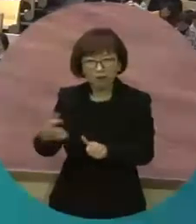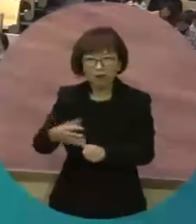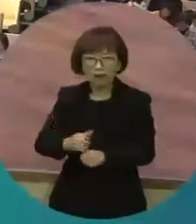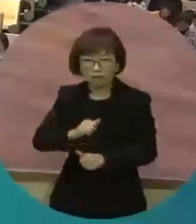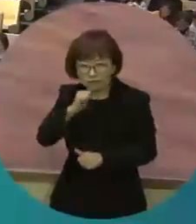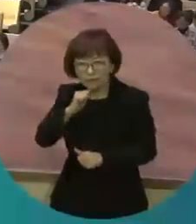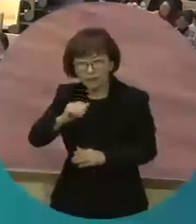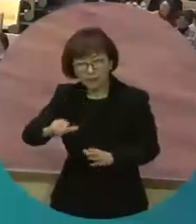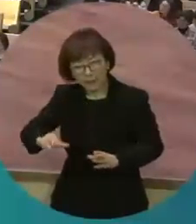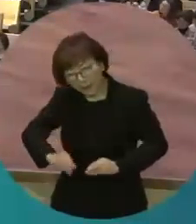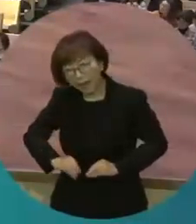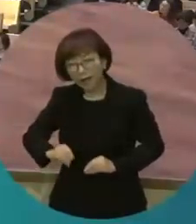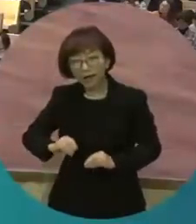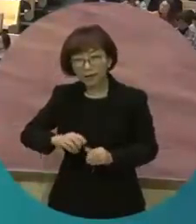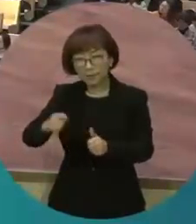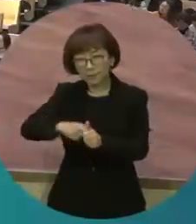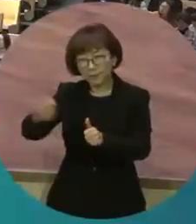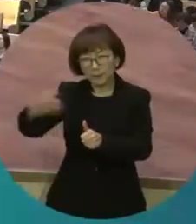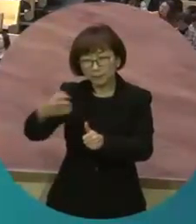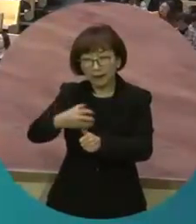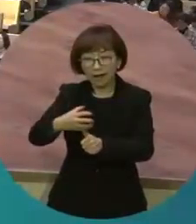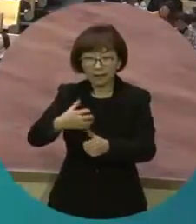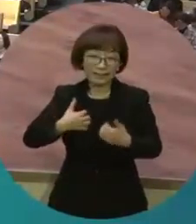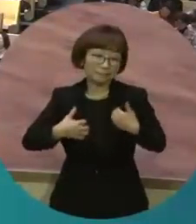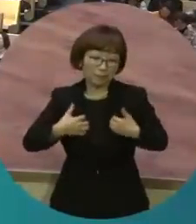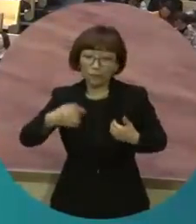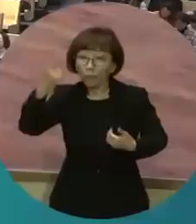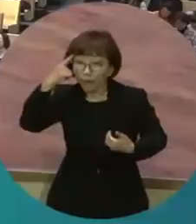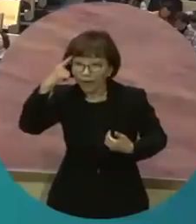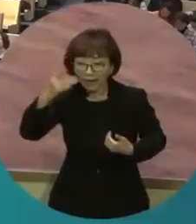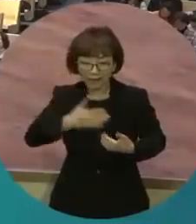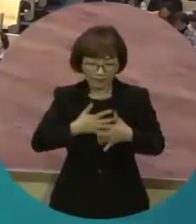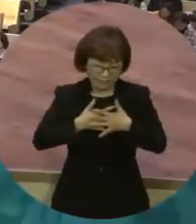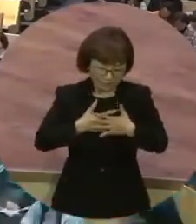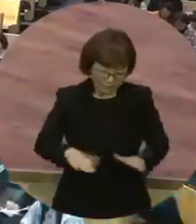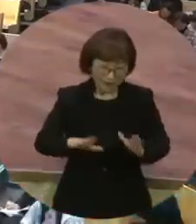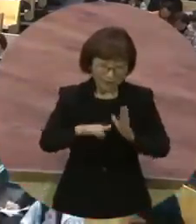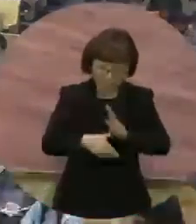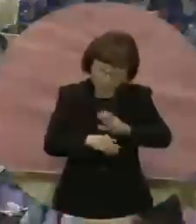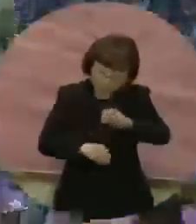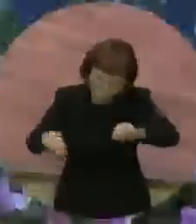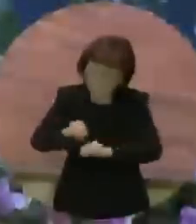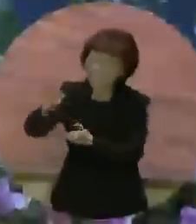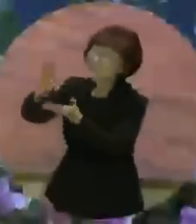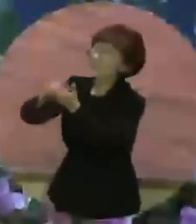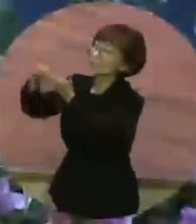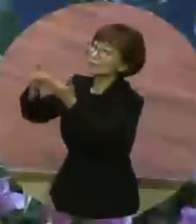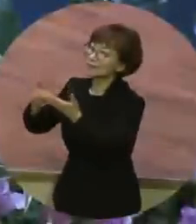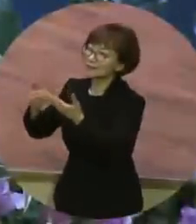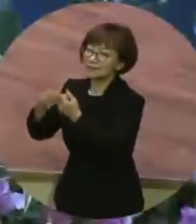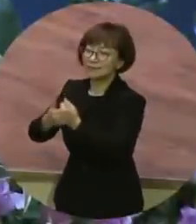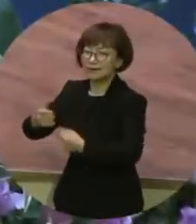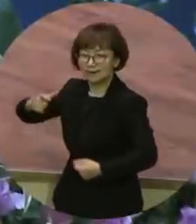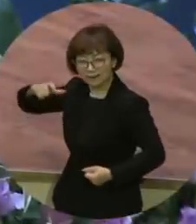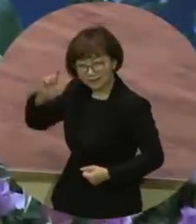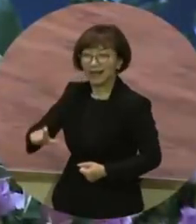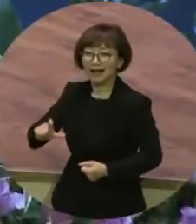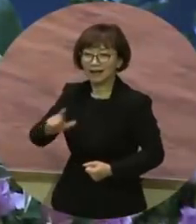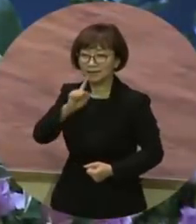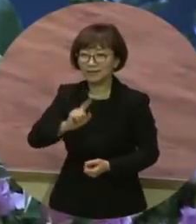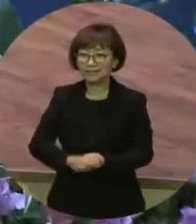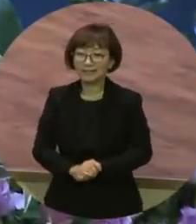곤고를 기뻐하노니 이는 내가 약한 그때의 강함이라. 바울이 날마다 말씀, 기도, 전도 중심으로